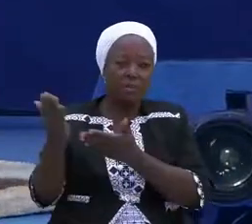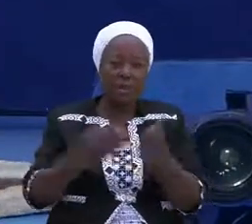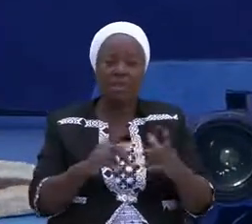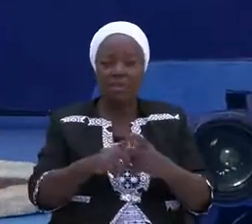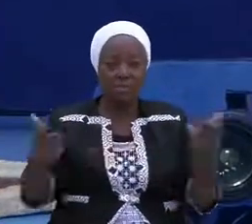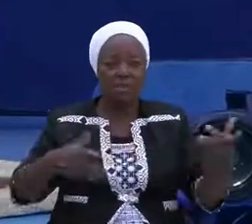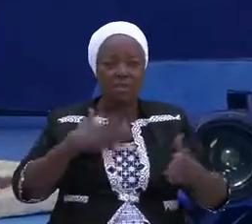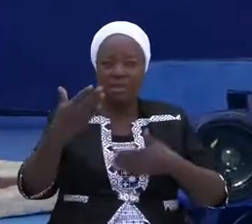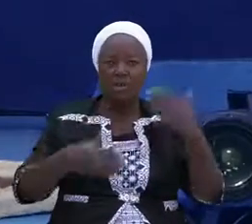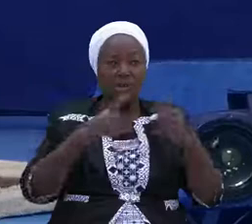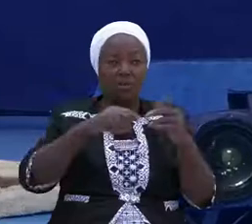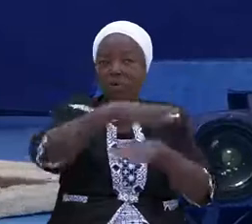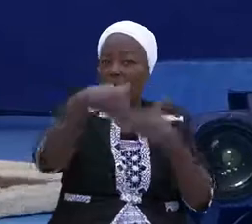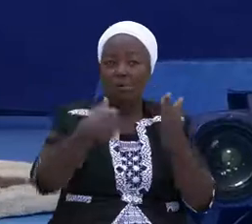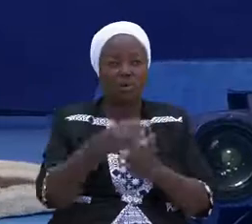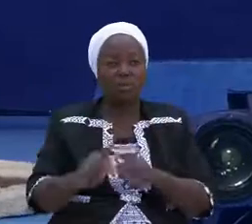à tous les frères.